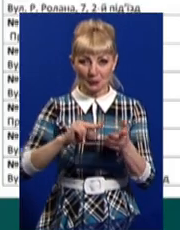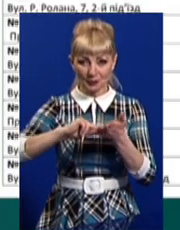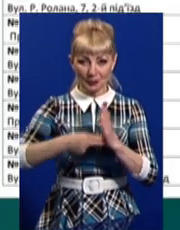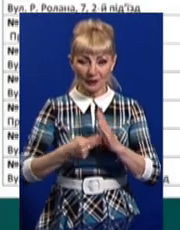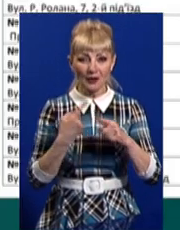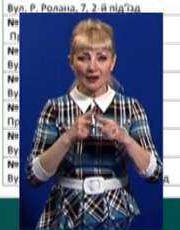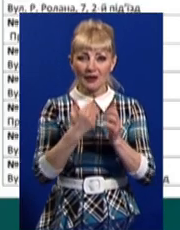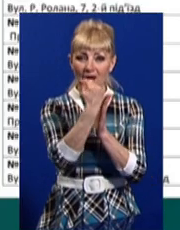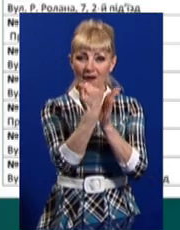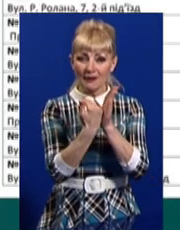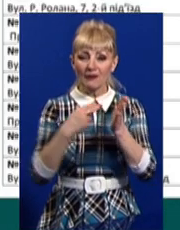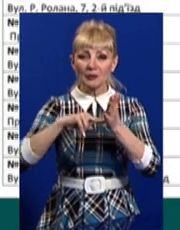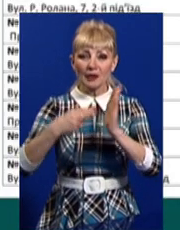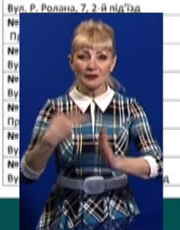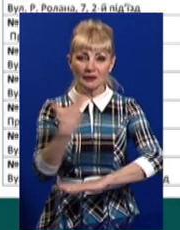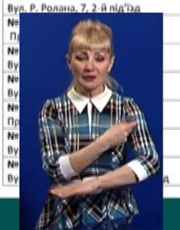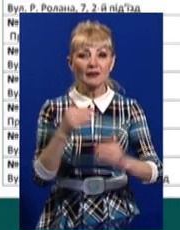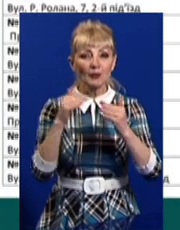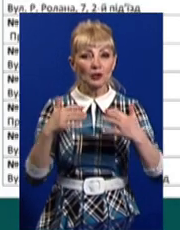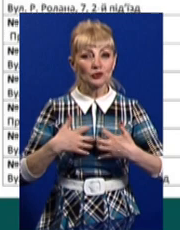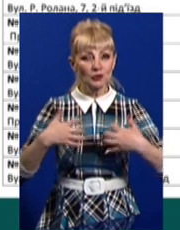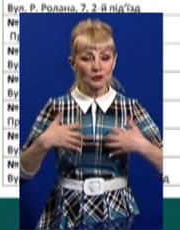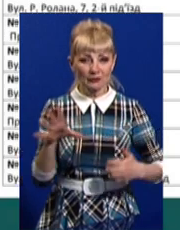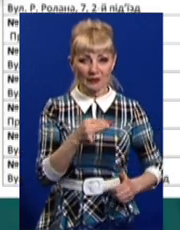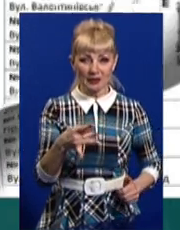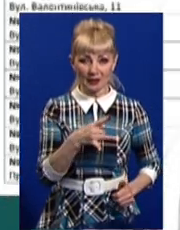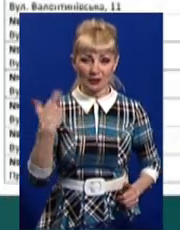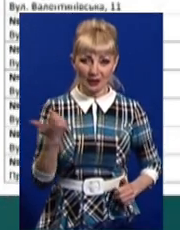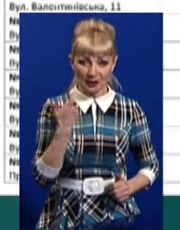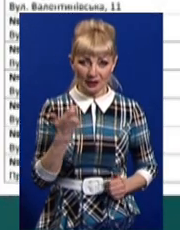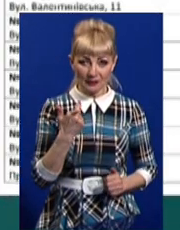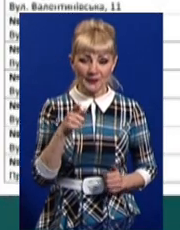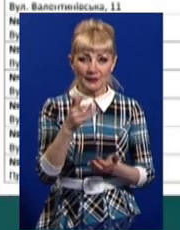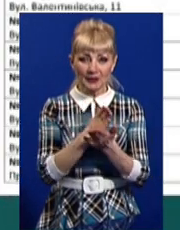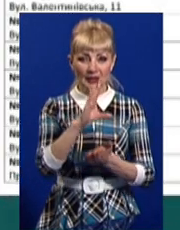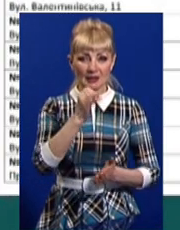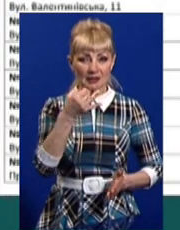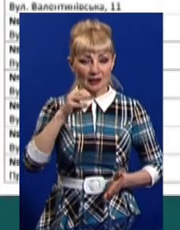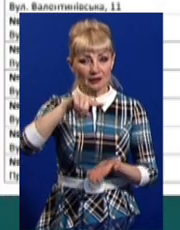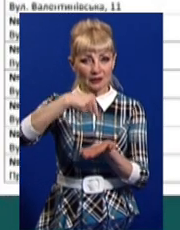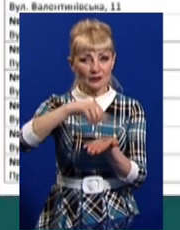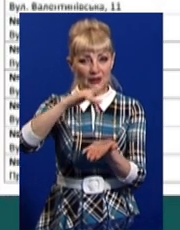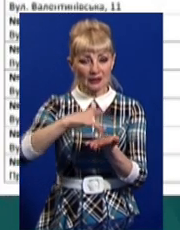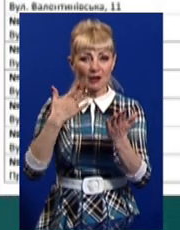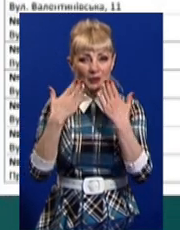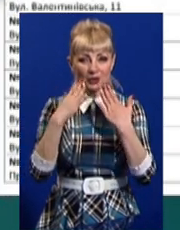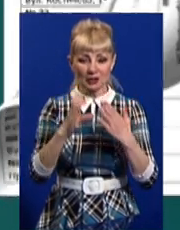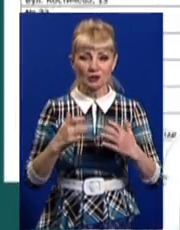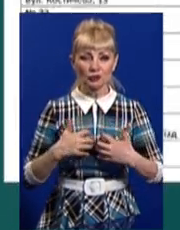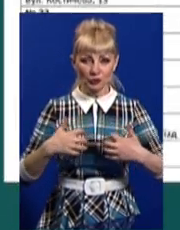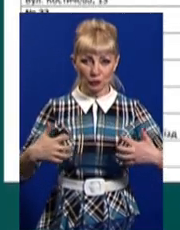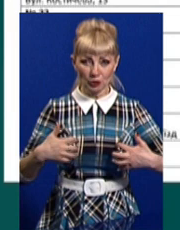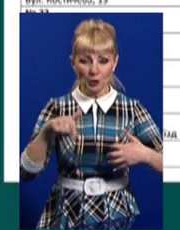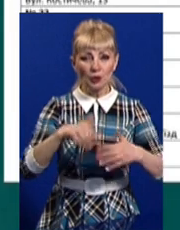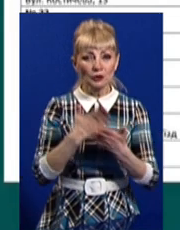Це графік планової вакцинації домашніх тварин в усіх районах Харкова. Він є на сайті міського центру поводження з тваринами. Тут